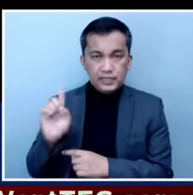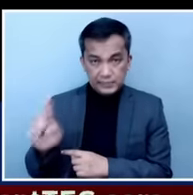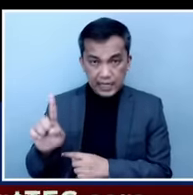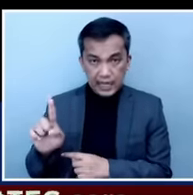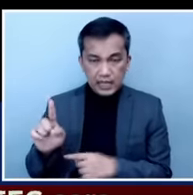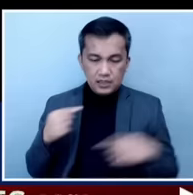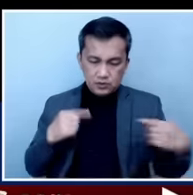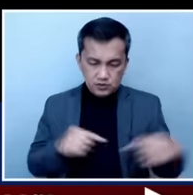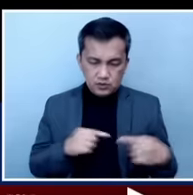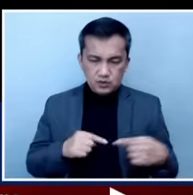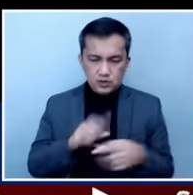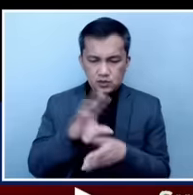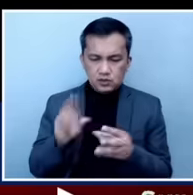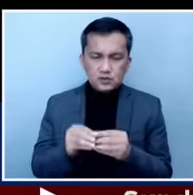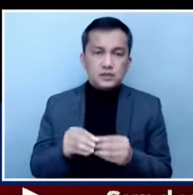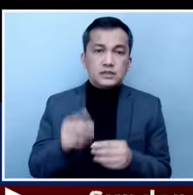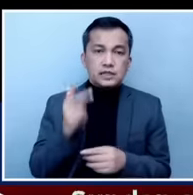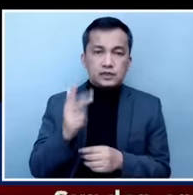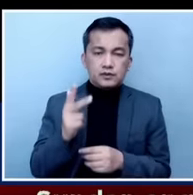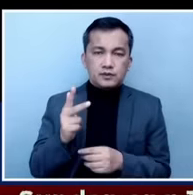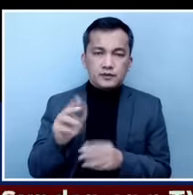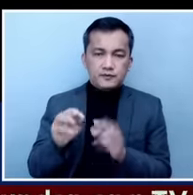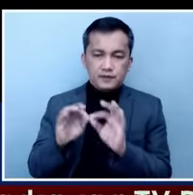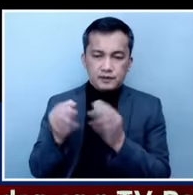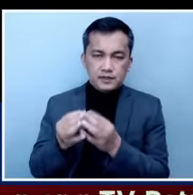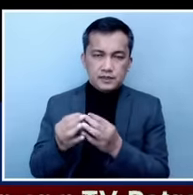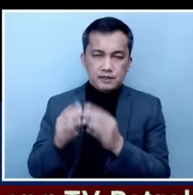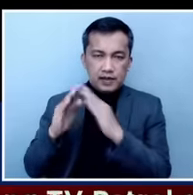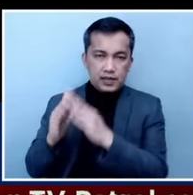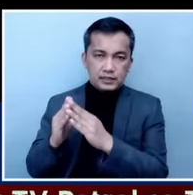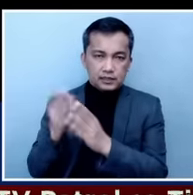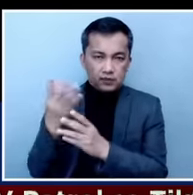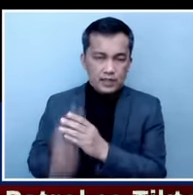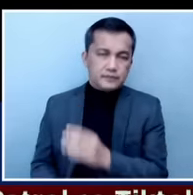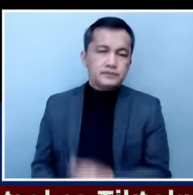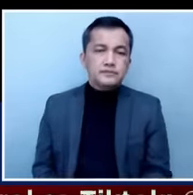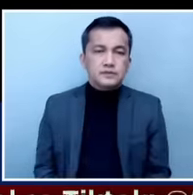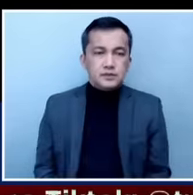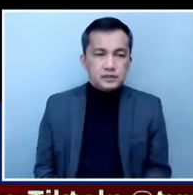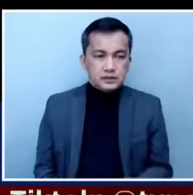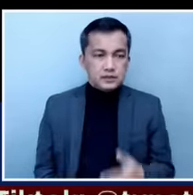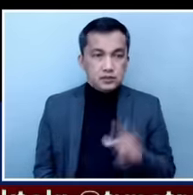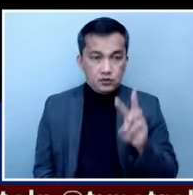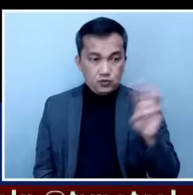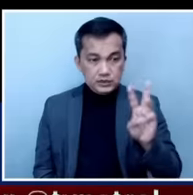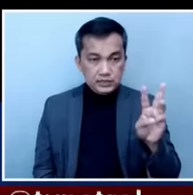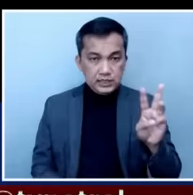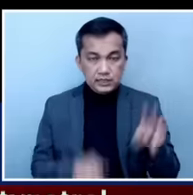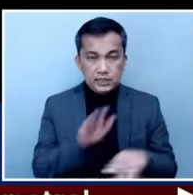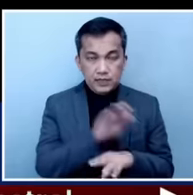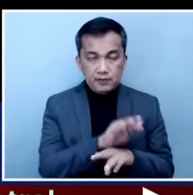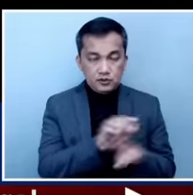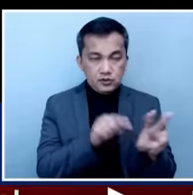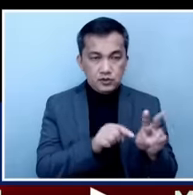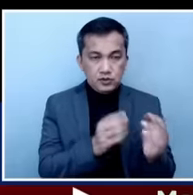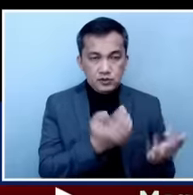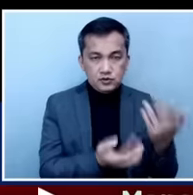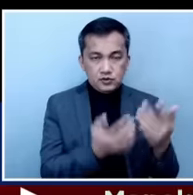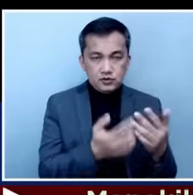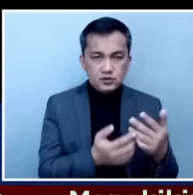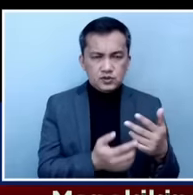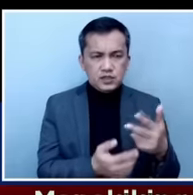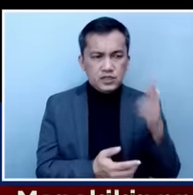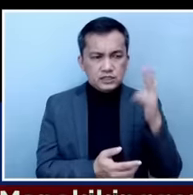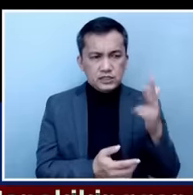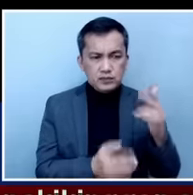sa mahigit 30 pamilya ang nawalan ng tirahan. Miyerkules naman ang hapon nang masunog ang nasa 30